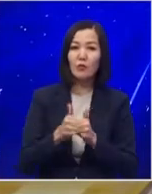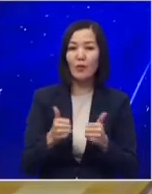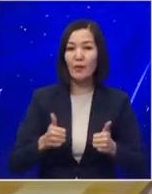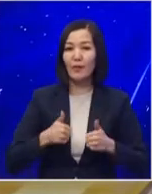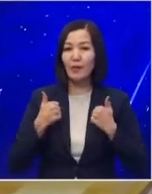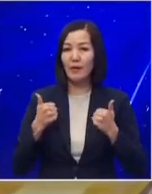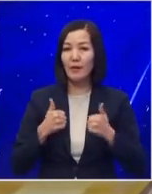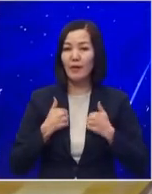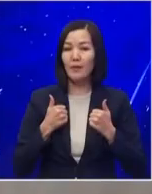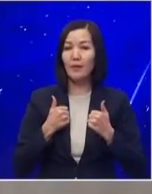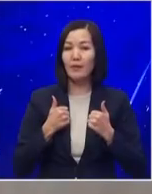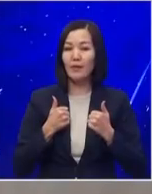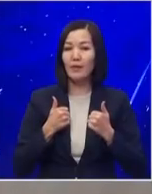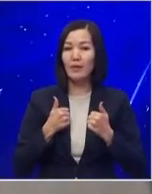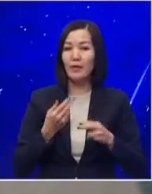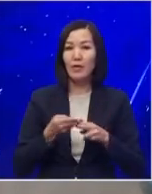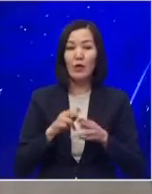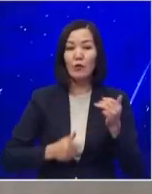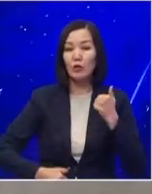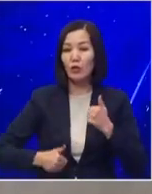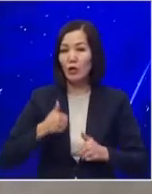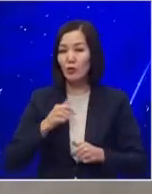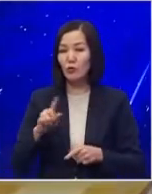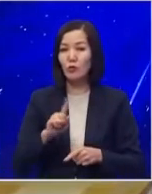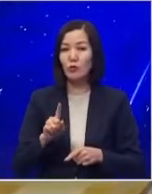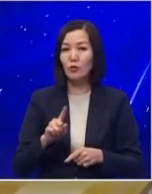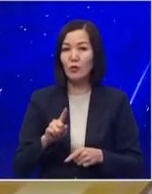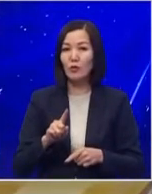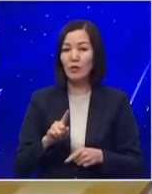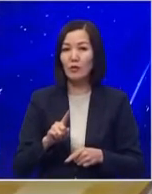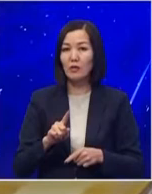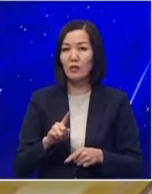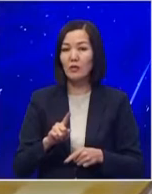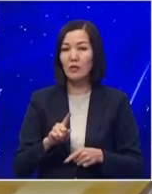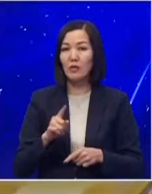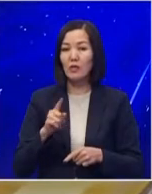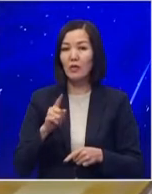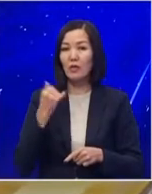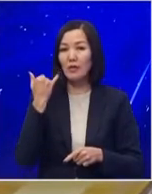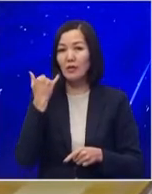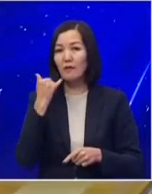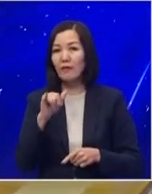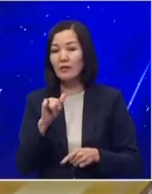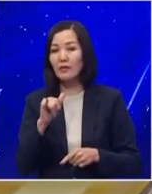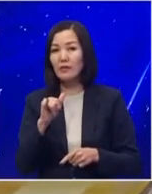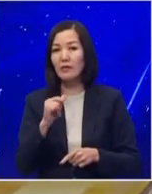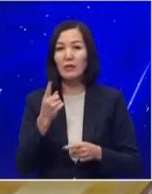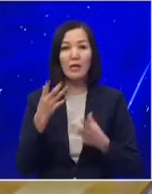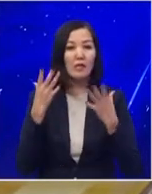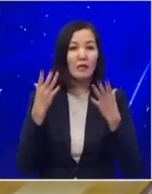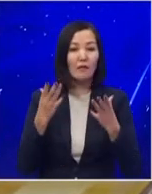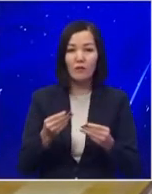предысторию ассамблея очень горжусь что я от звонка до звонка ни одного дня не